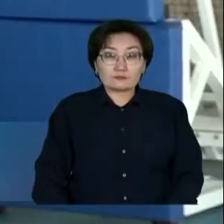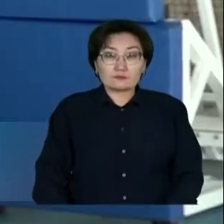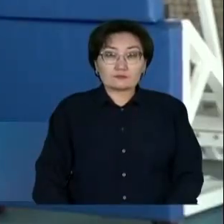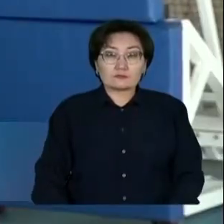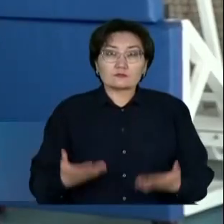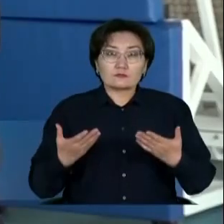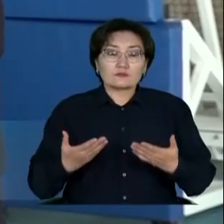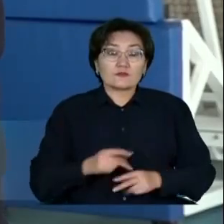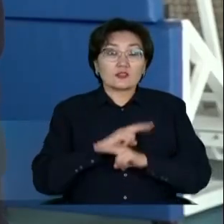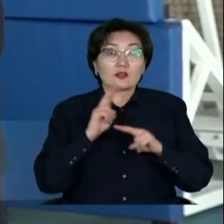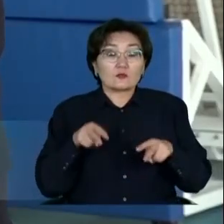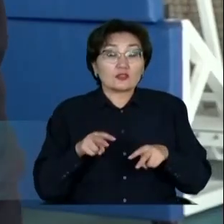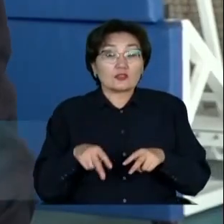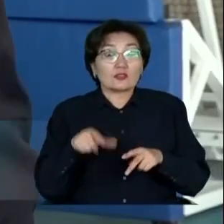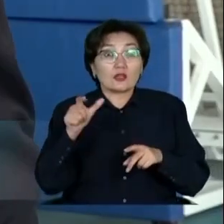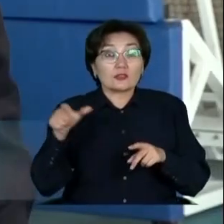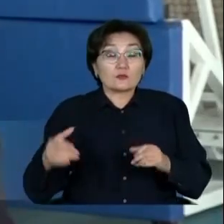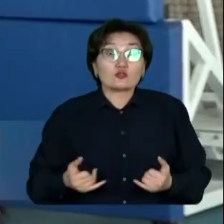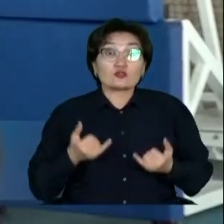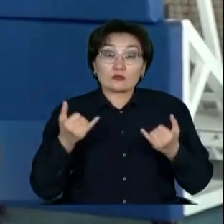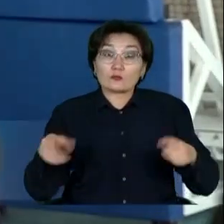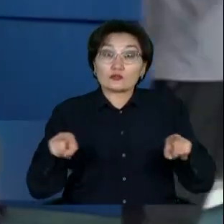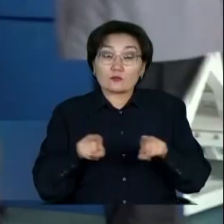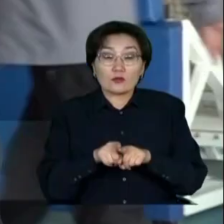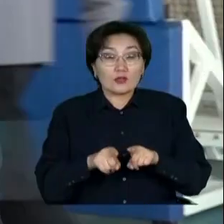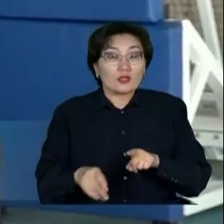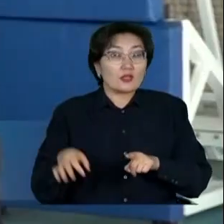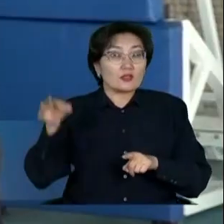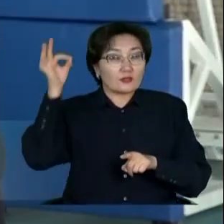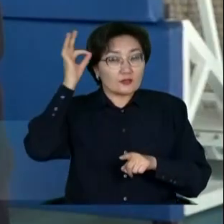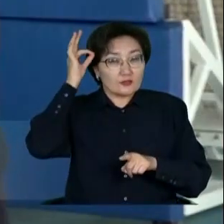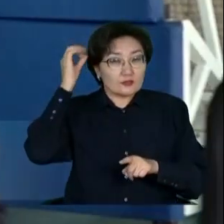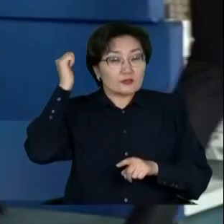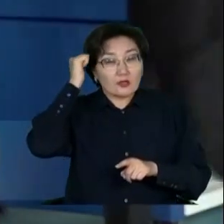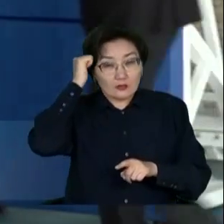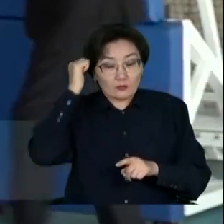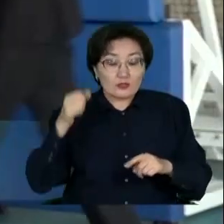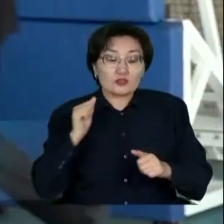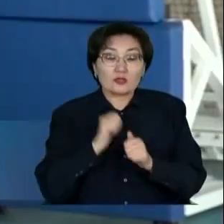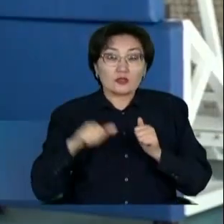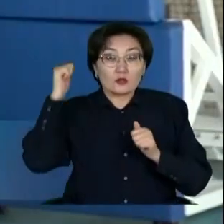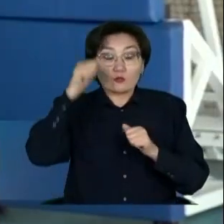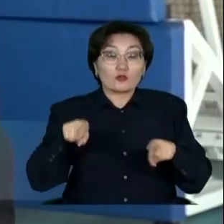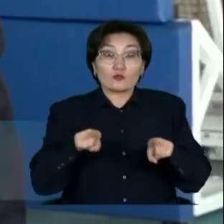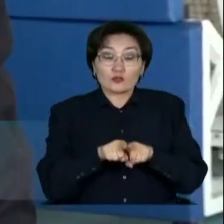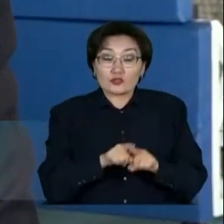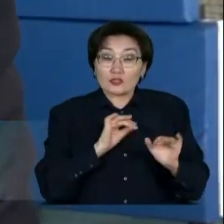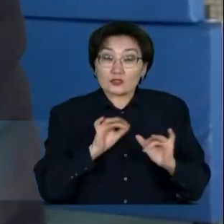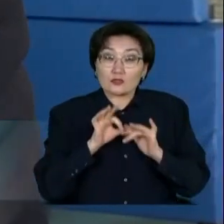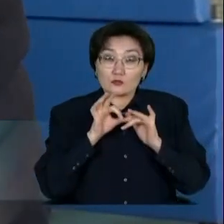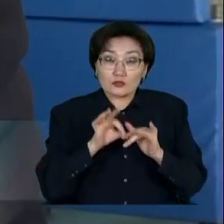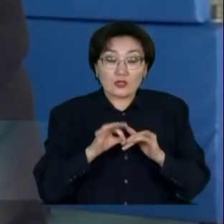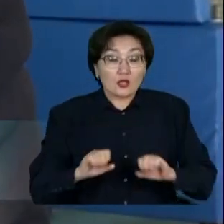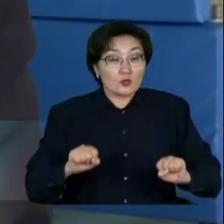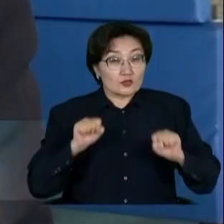Өмірден өткен желтоқсаншыларға осындай еске алып, жыл сайын осындай өткізіп тұрамыз. Бұл спорт